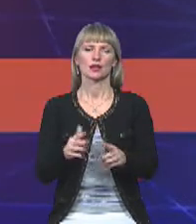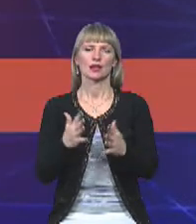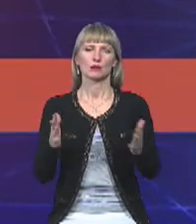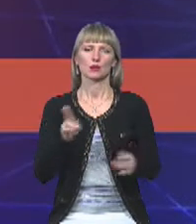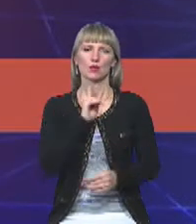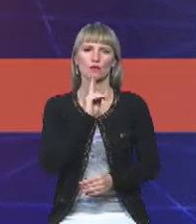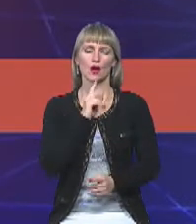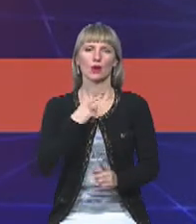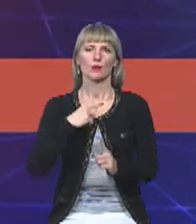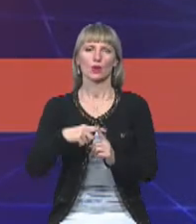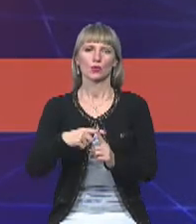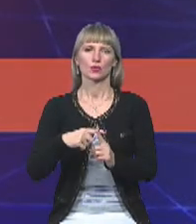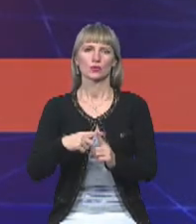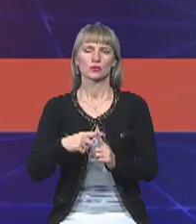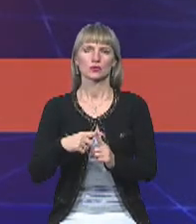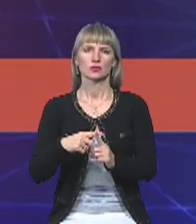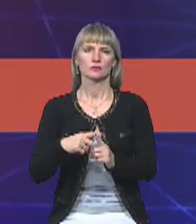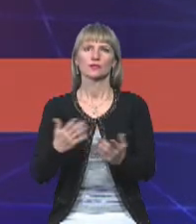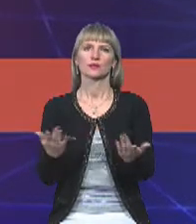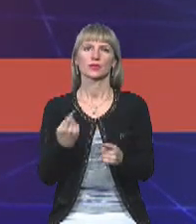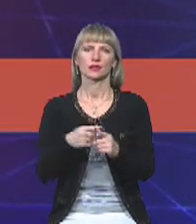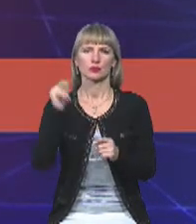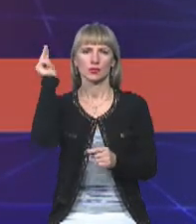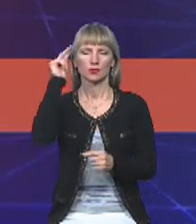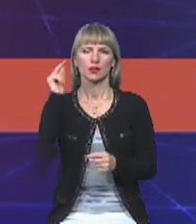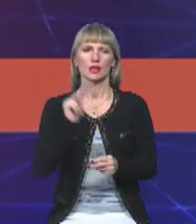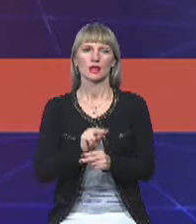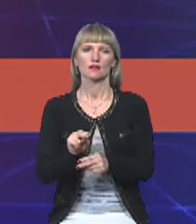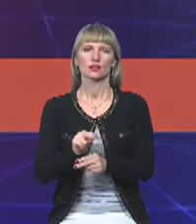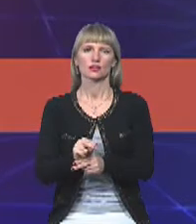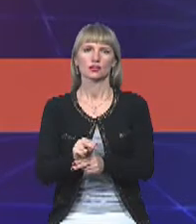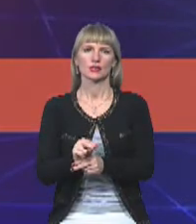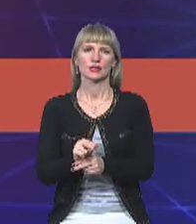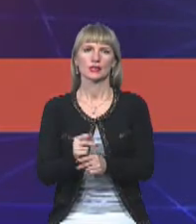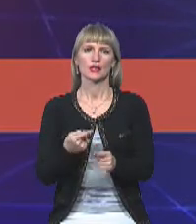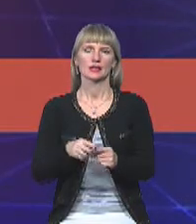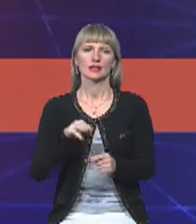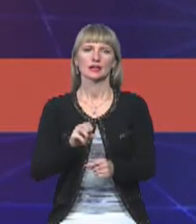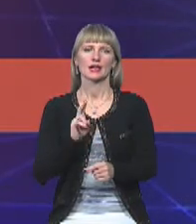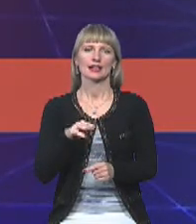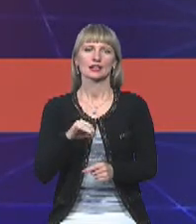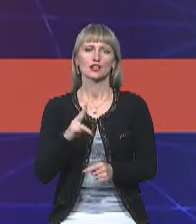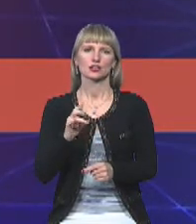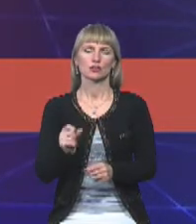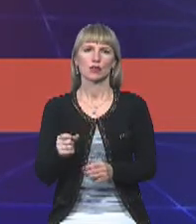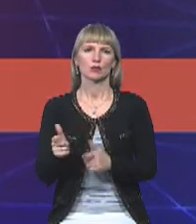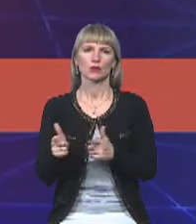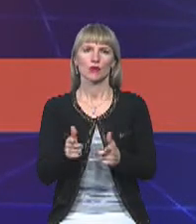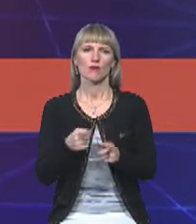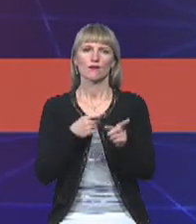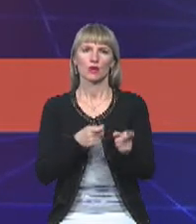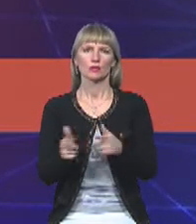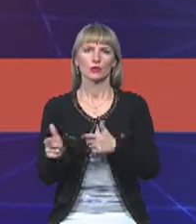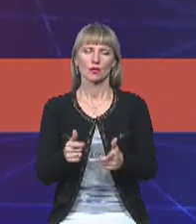увага. Плюс до... А які це предмети? Предмети навчання – це тактична підготовка, вогнева